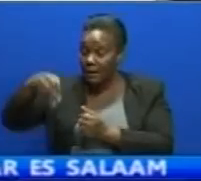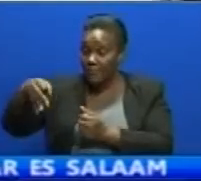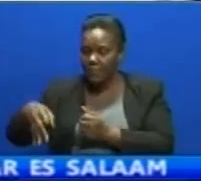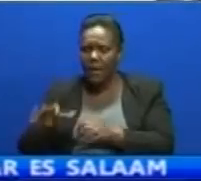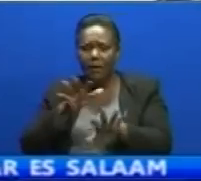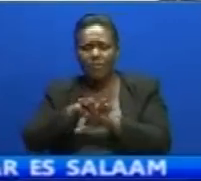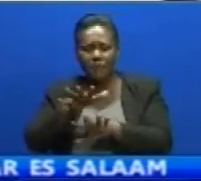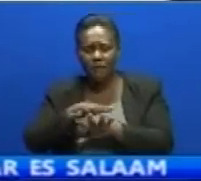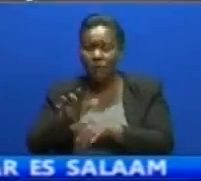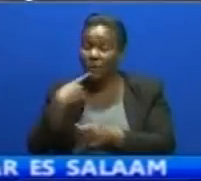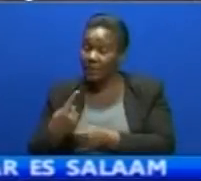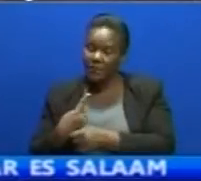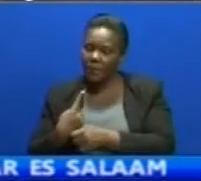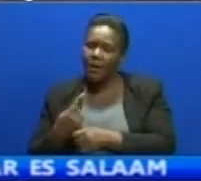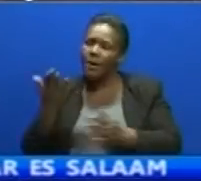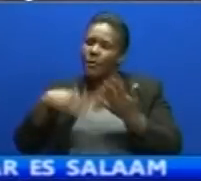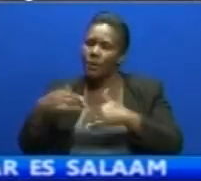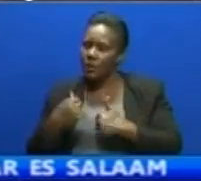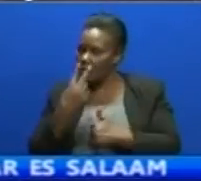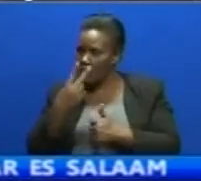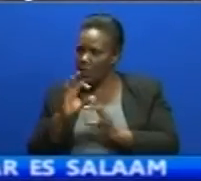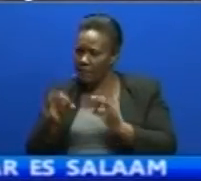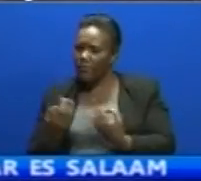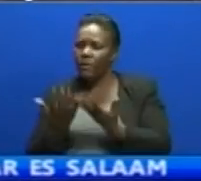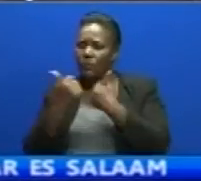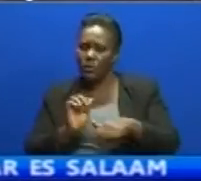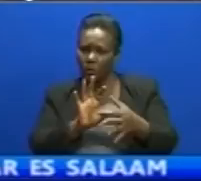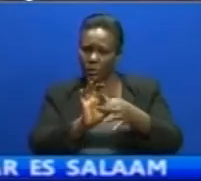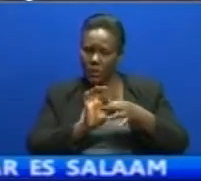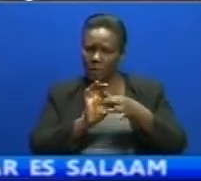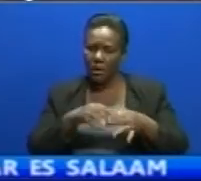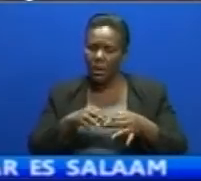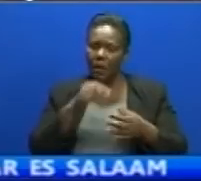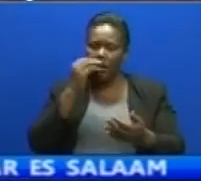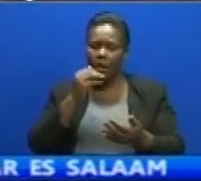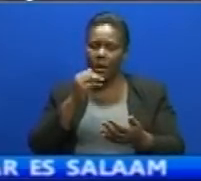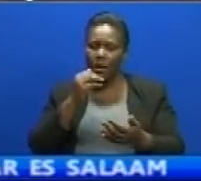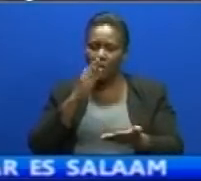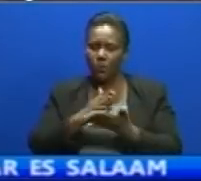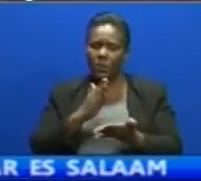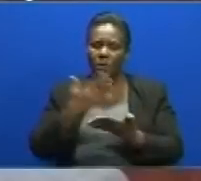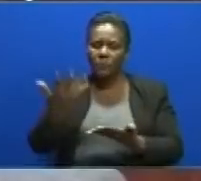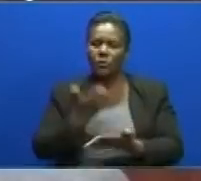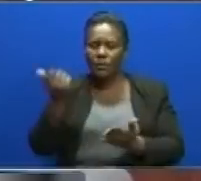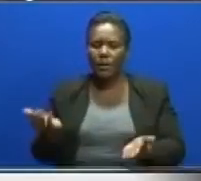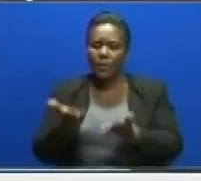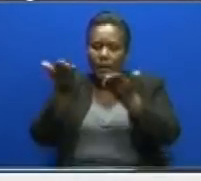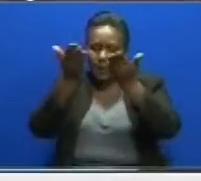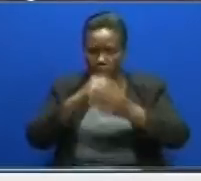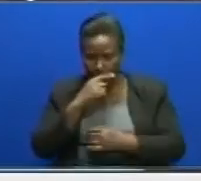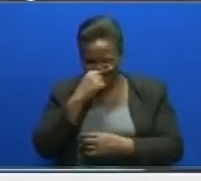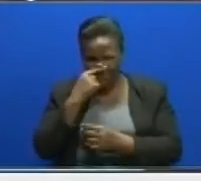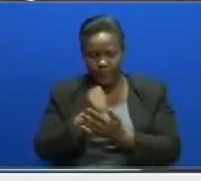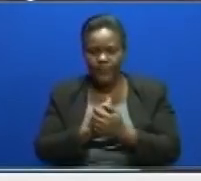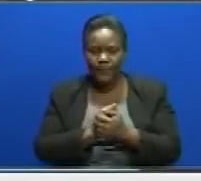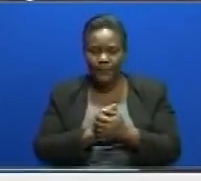kuwa wanaotaka kuona namna ya kushirikiana katika kuleta maendeleo. Leo ni waheshimiwa makatibu wakuu, na